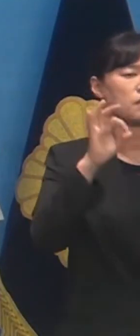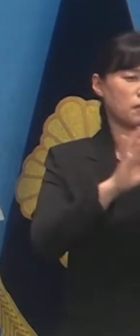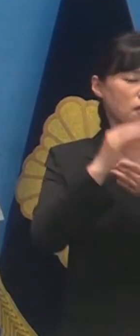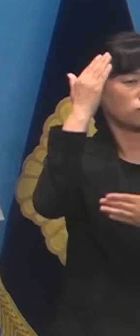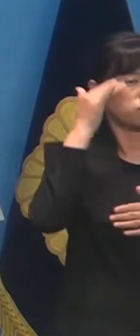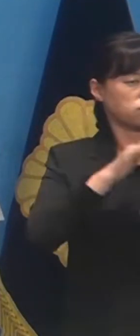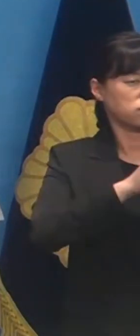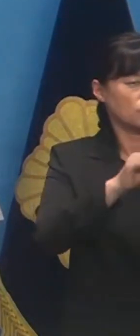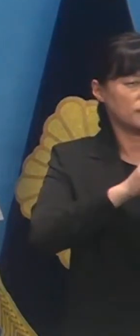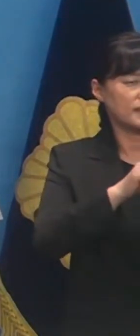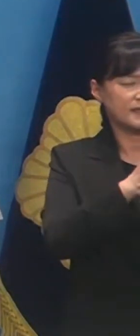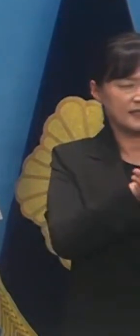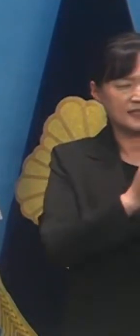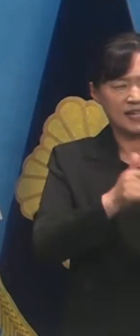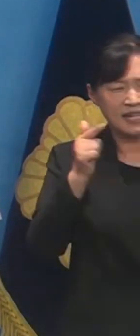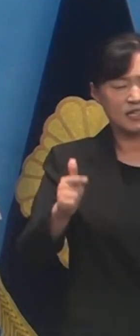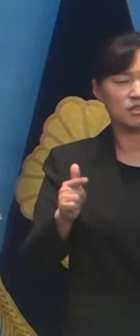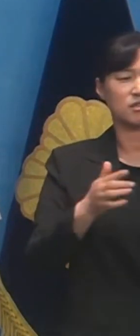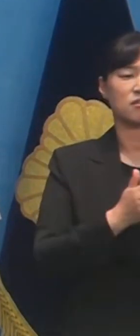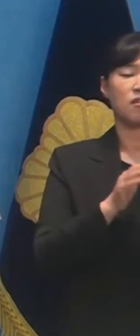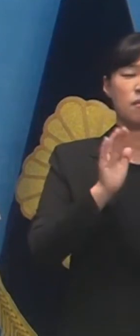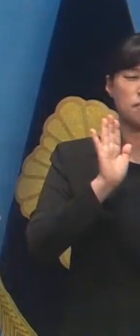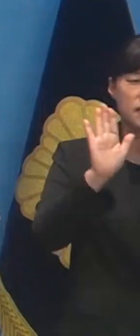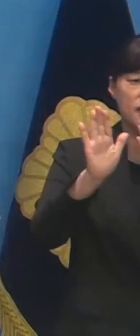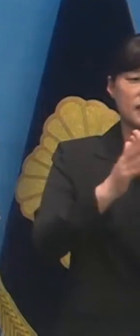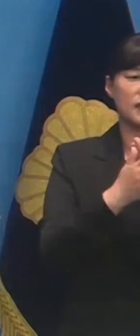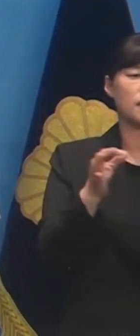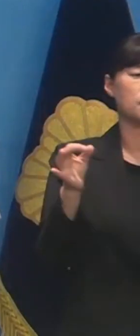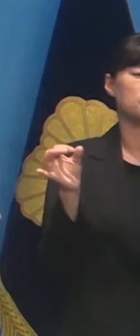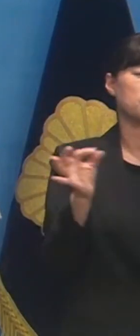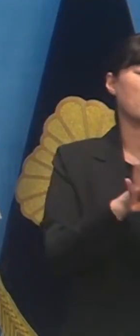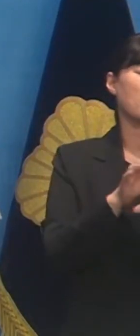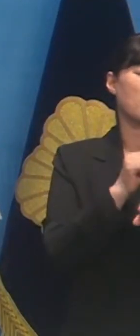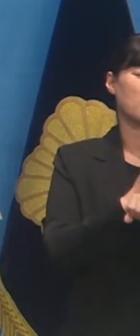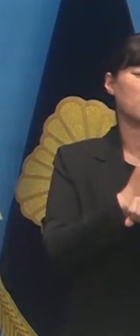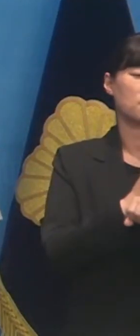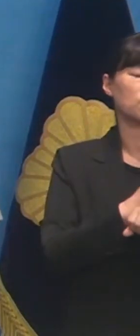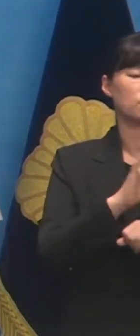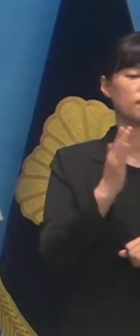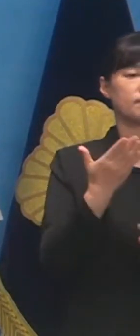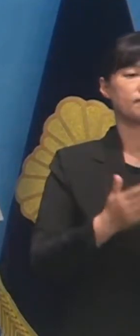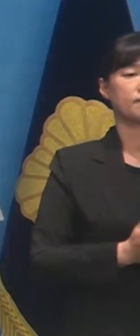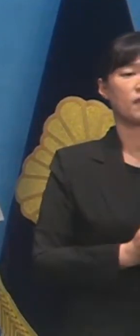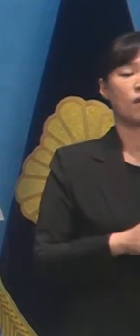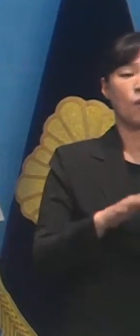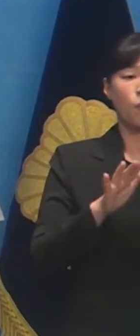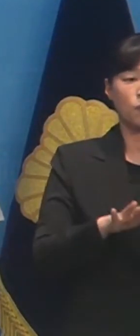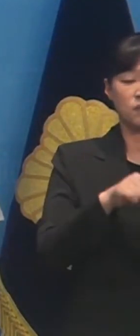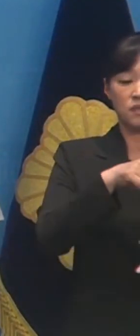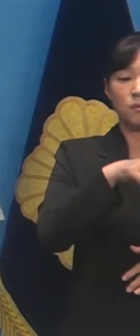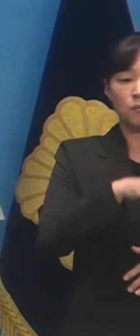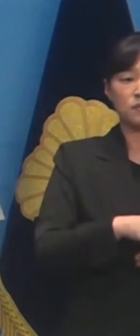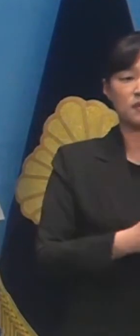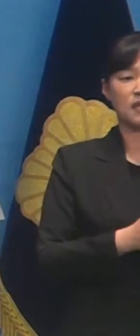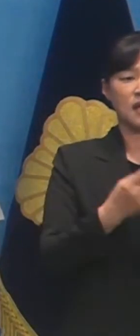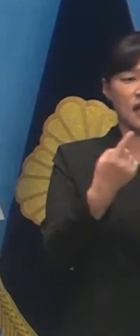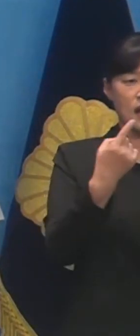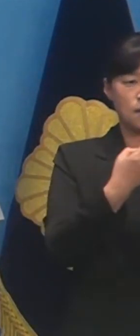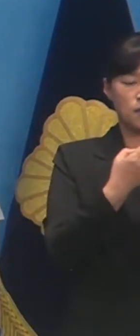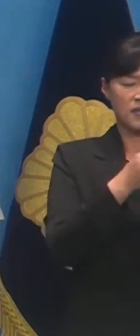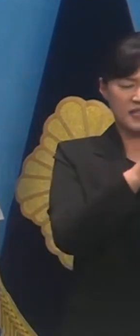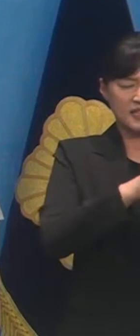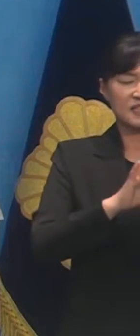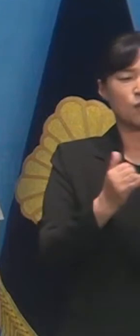자동산업의 다양성과 미래를 잃어버리는 결과를 초래할 수밖에 없습니다. 오늘 이 자리가 한 번의